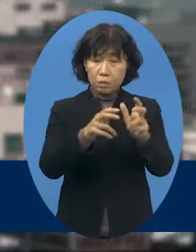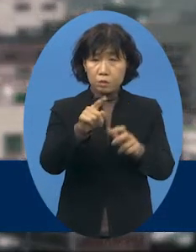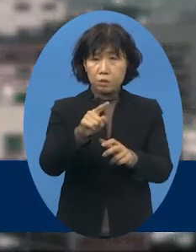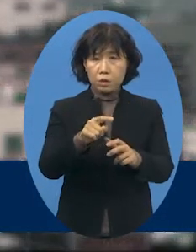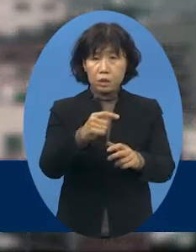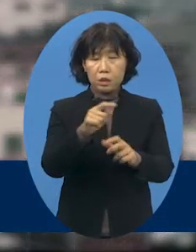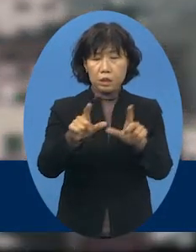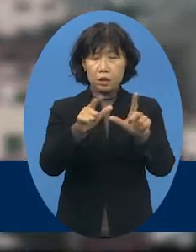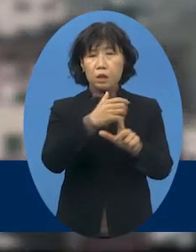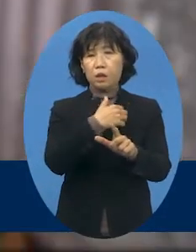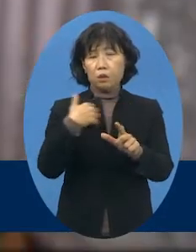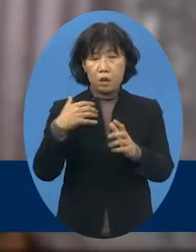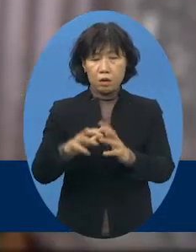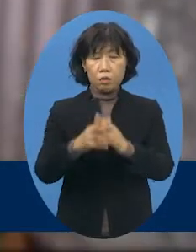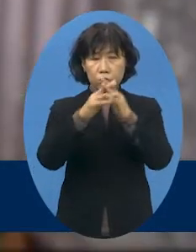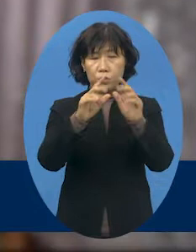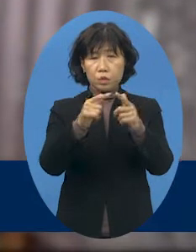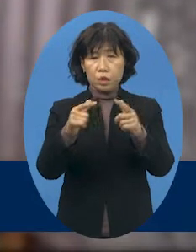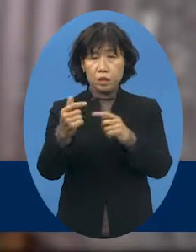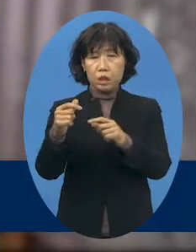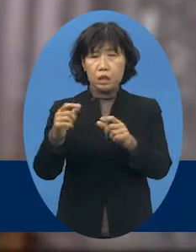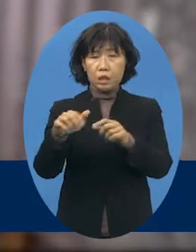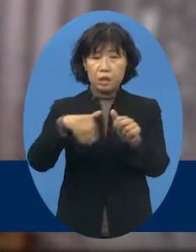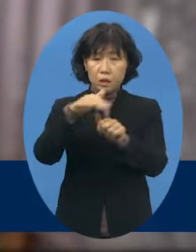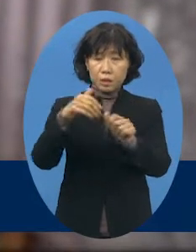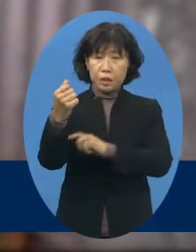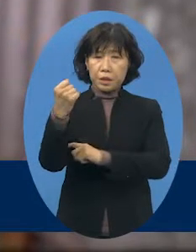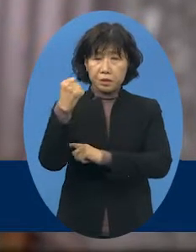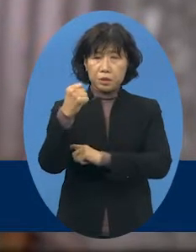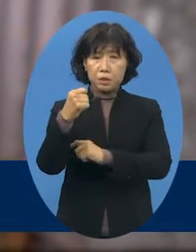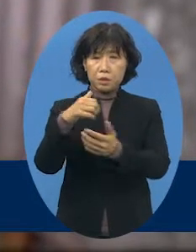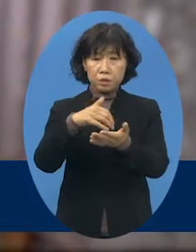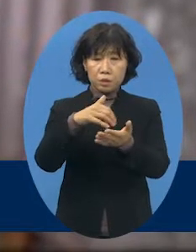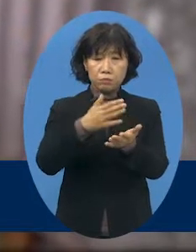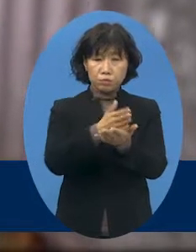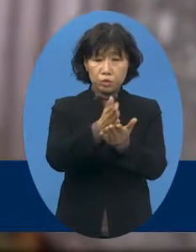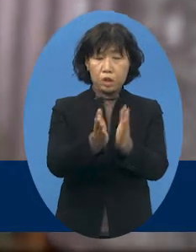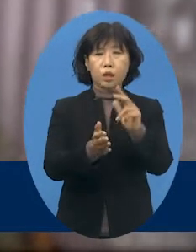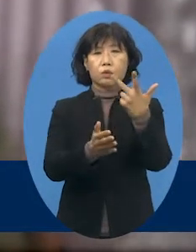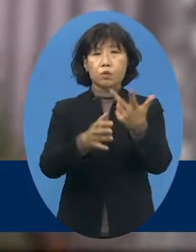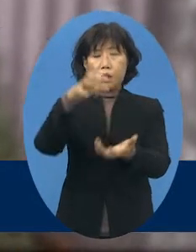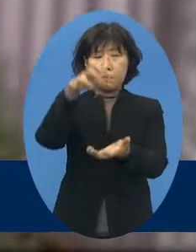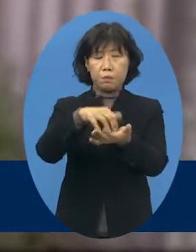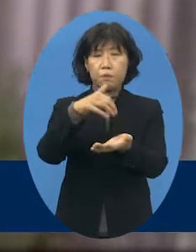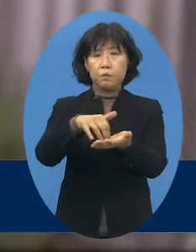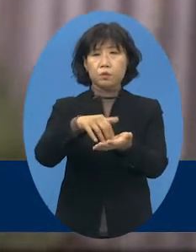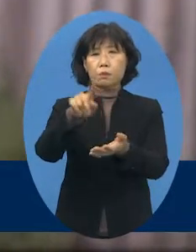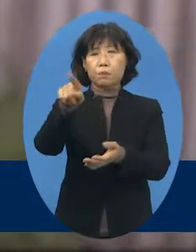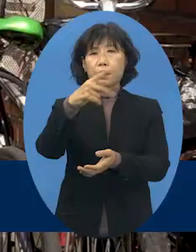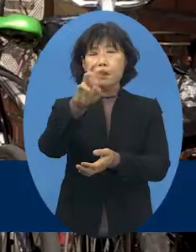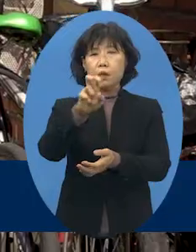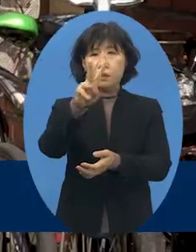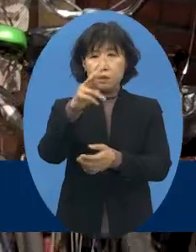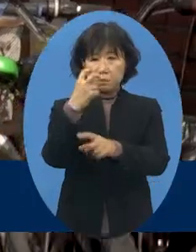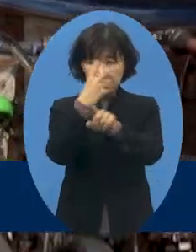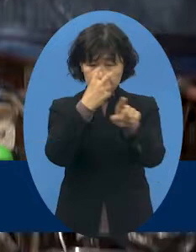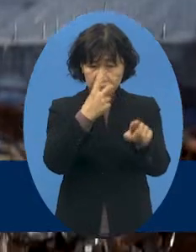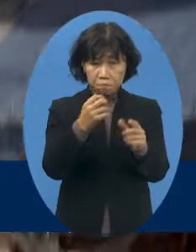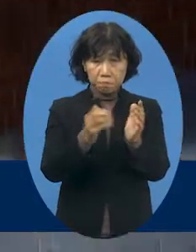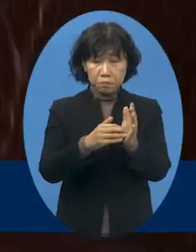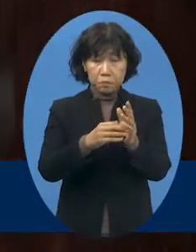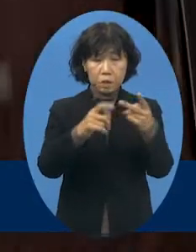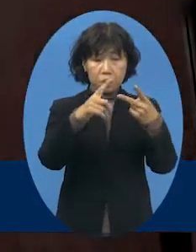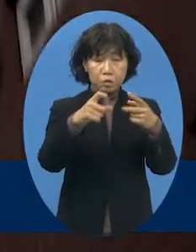분야 생활 여가 분야 환경 에너지 분야 등 7개 분야 100 42 개소를 대상으로 진행됐으며 동대문구는